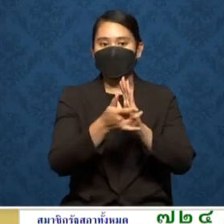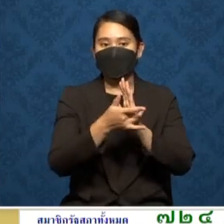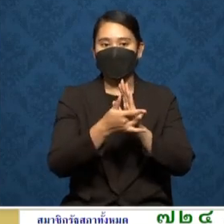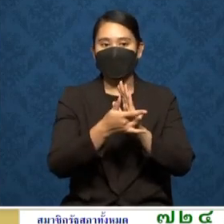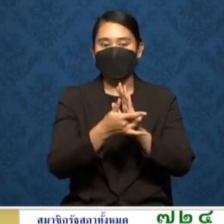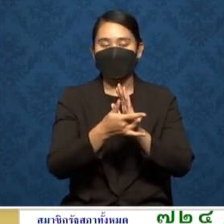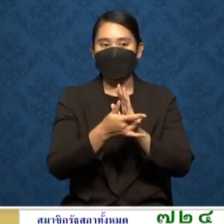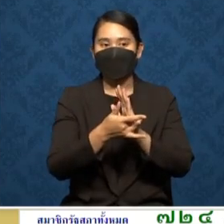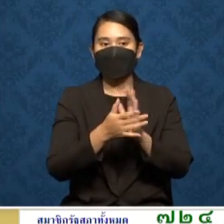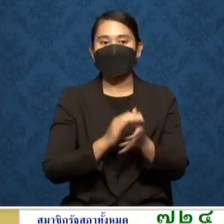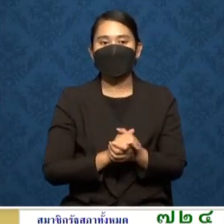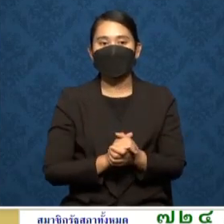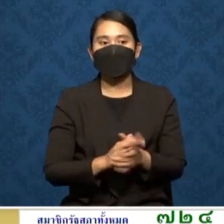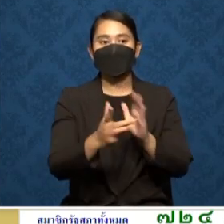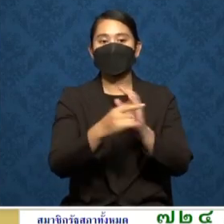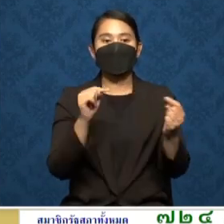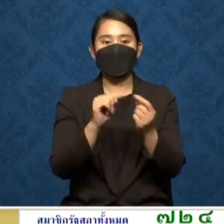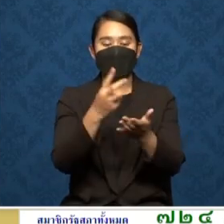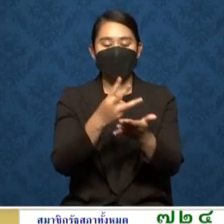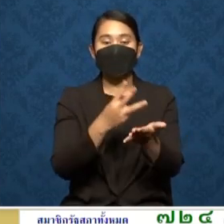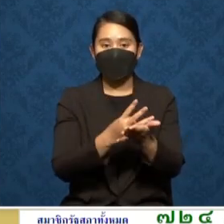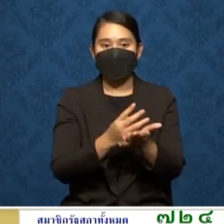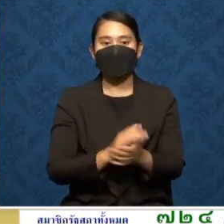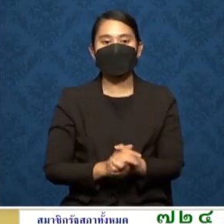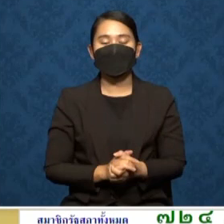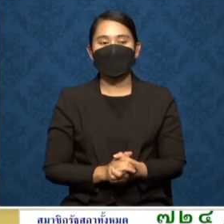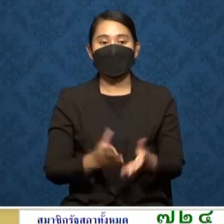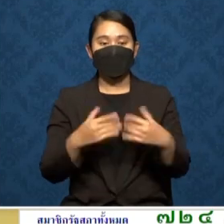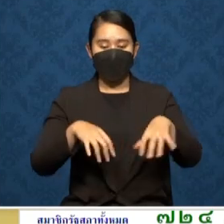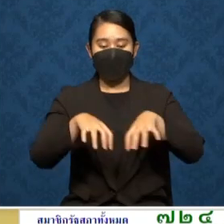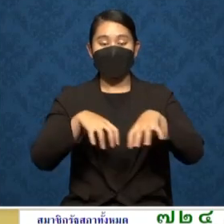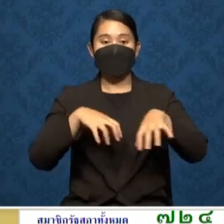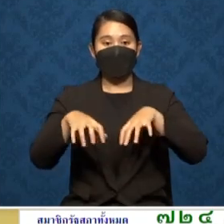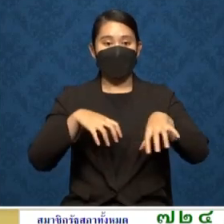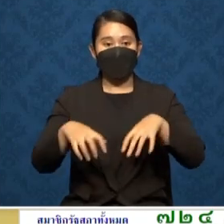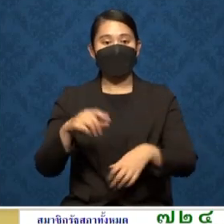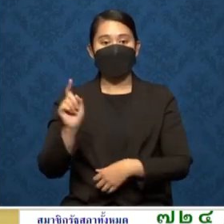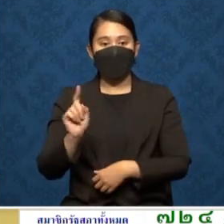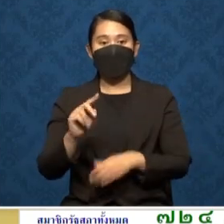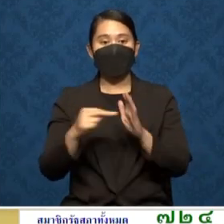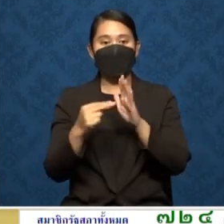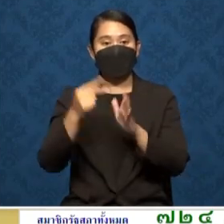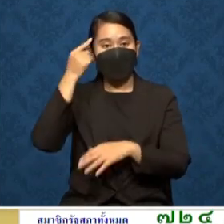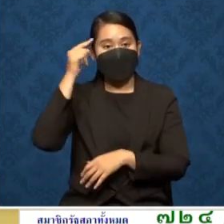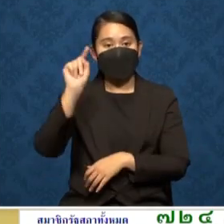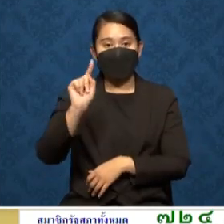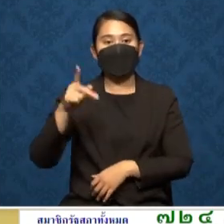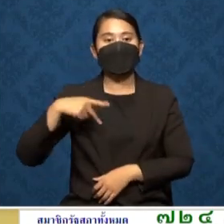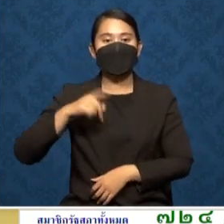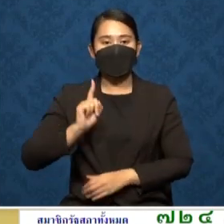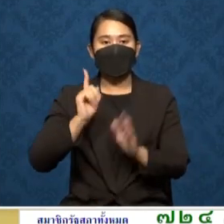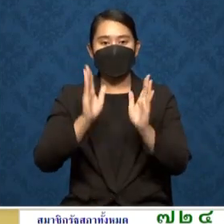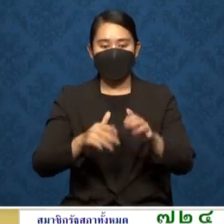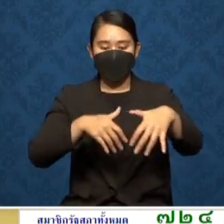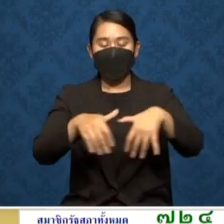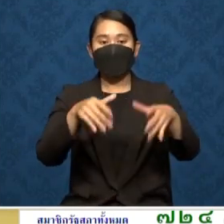ของทางวิชาการแต่เวลาบริหารงานนั้นมันจะต้องคำนึงถึงประโยชน์ของประชาชน